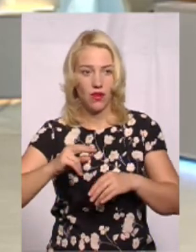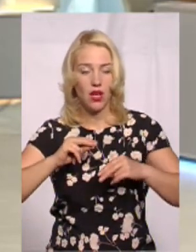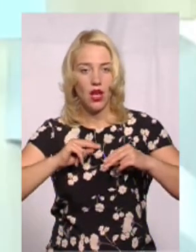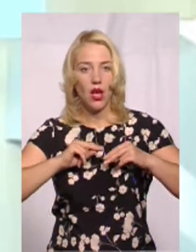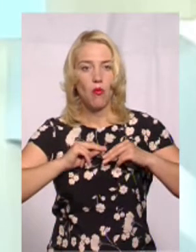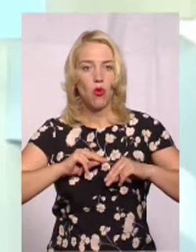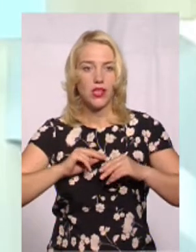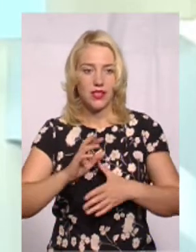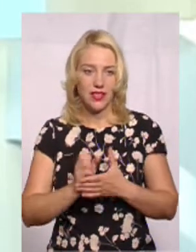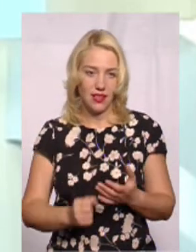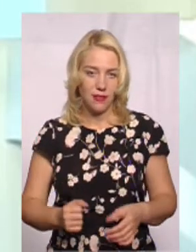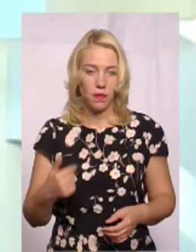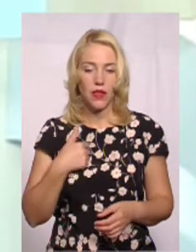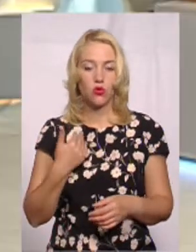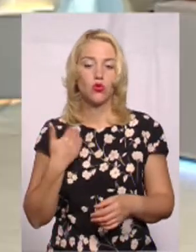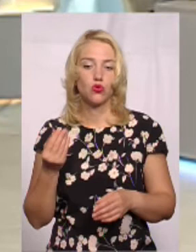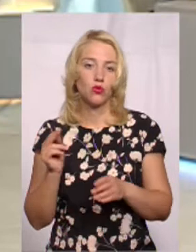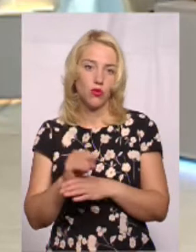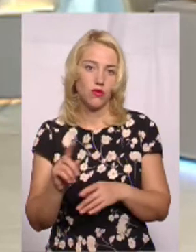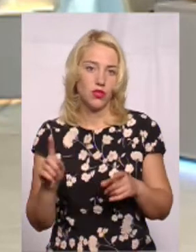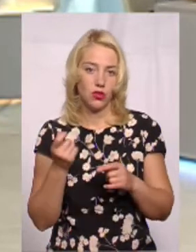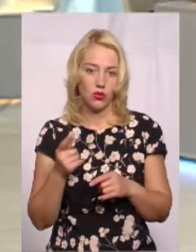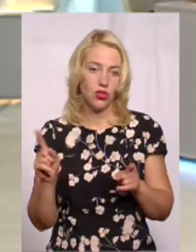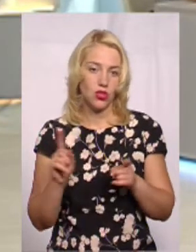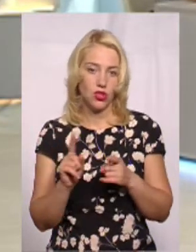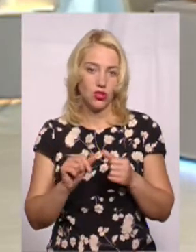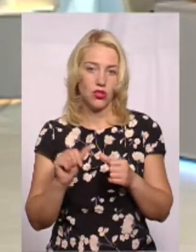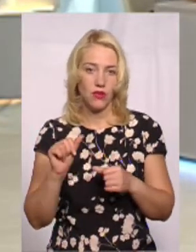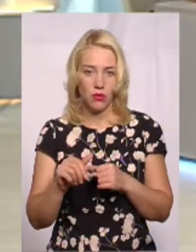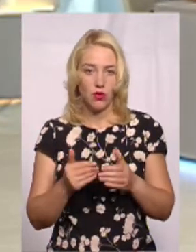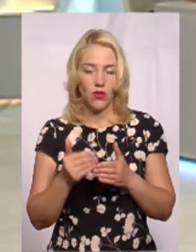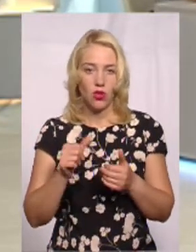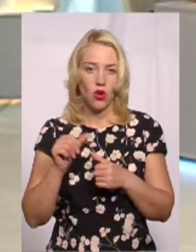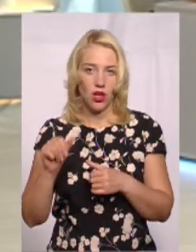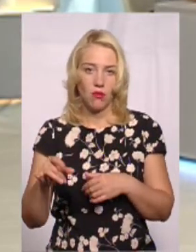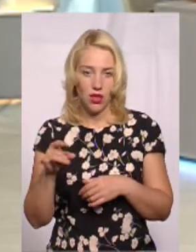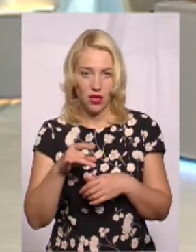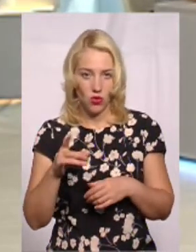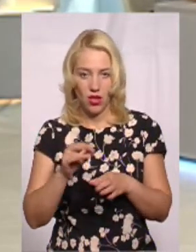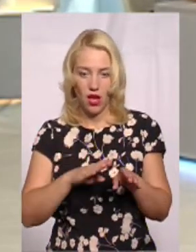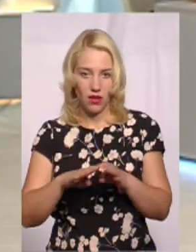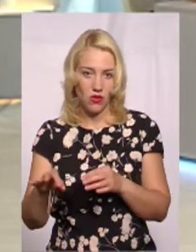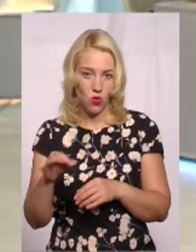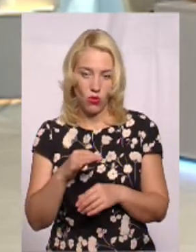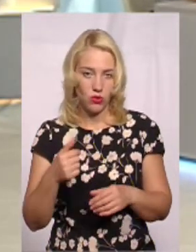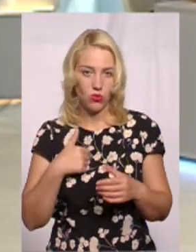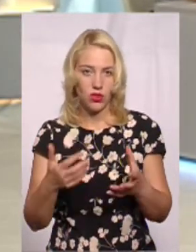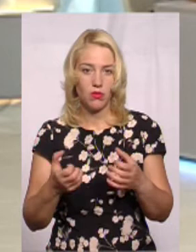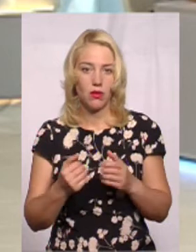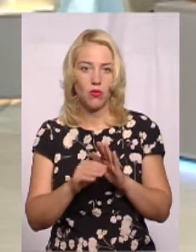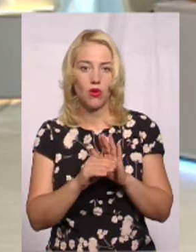Прошу, пане Олександре. Я хочу доповнити трішечки, що на відміну від окремих регіонів, на рівні області в нас є прийнята програма